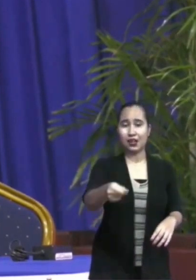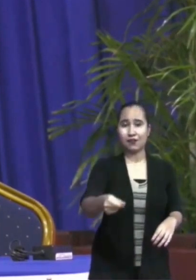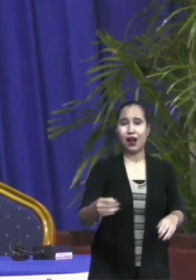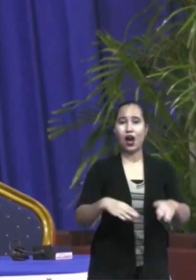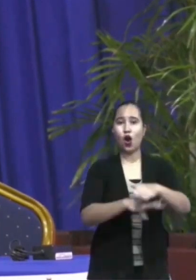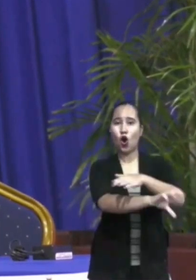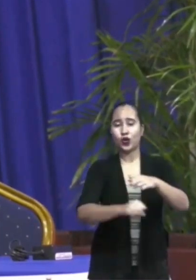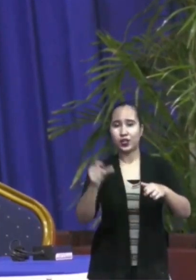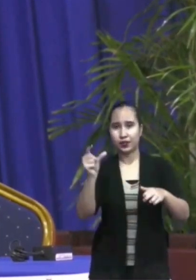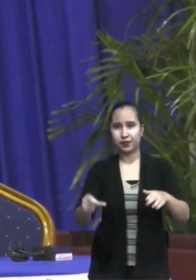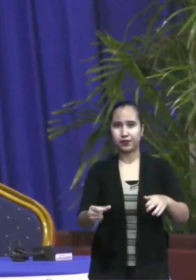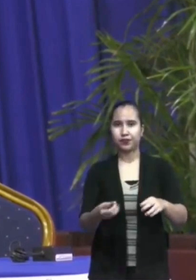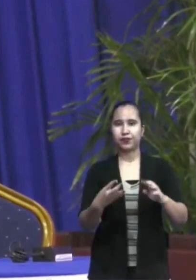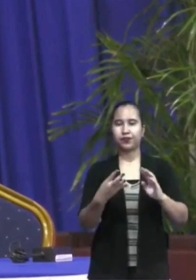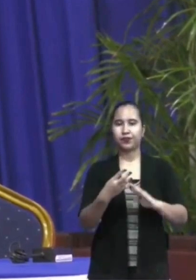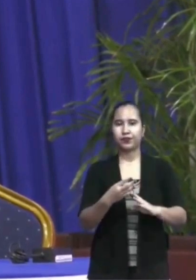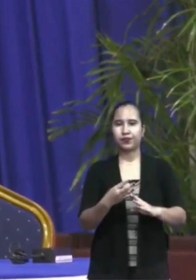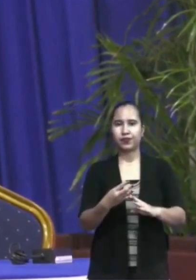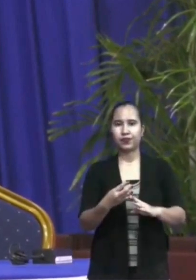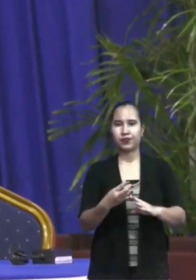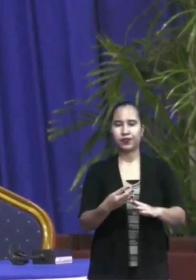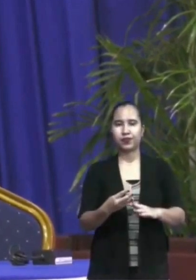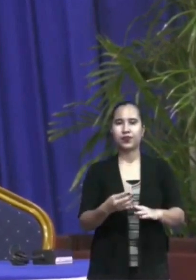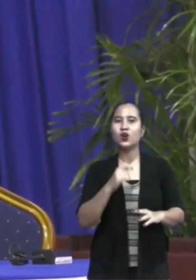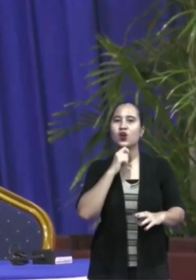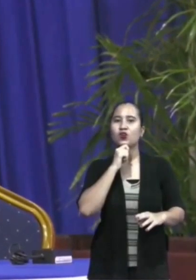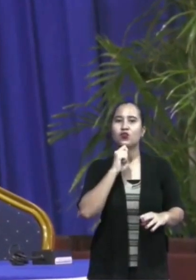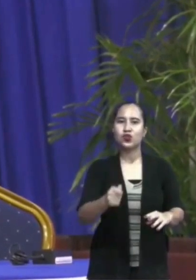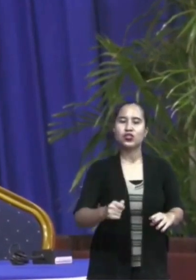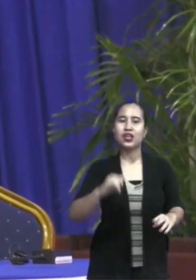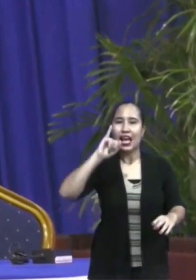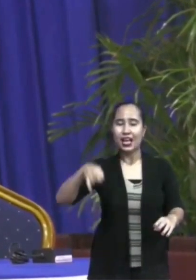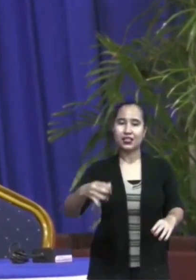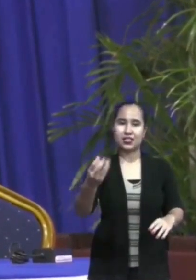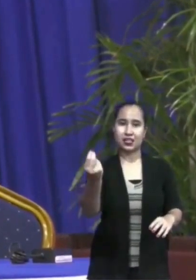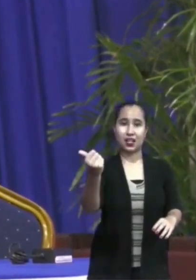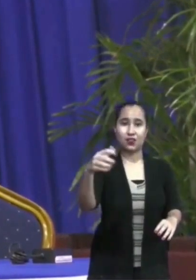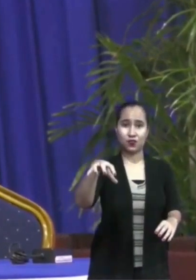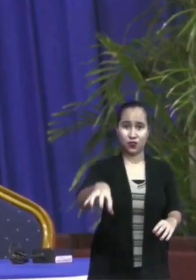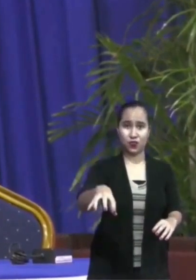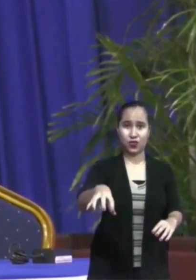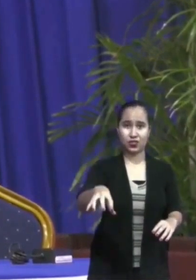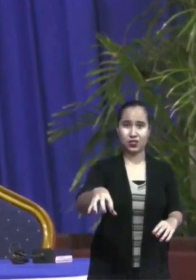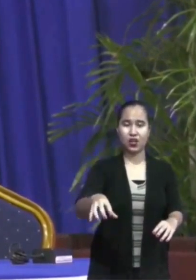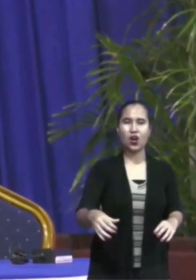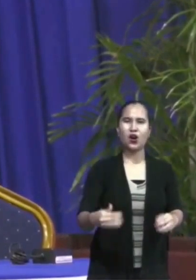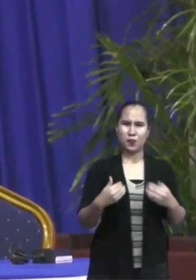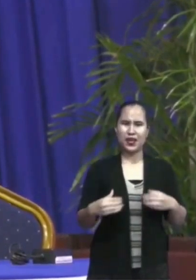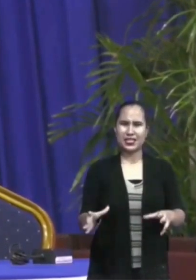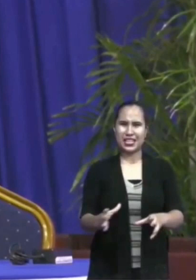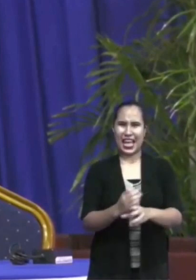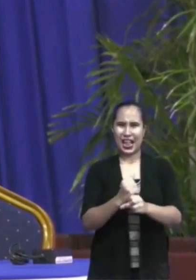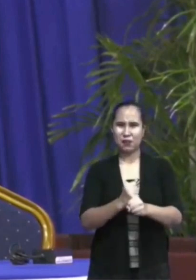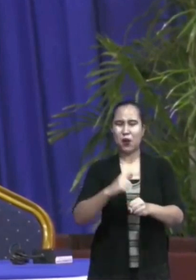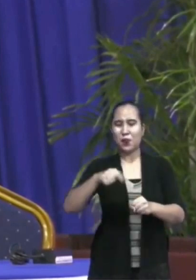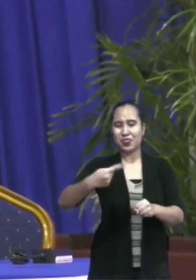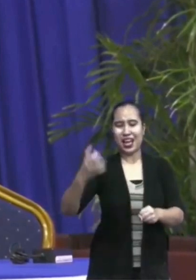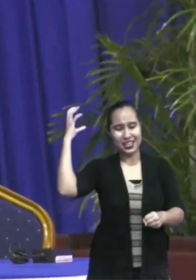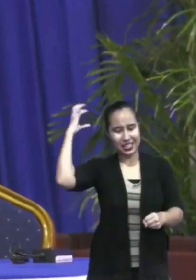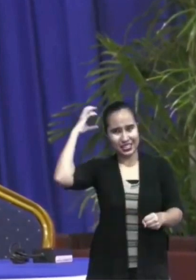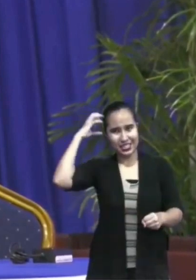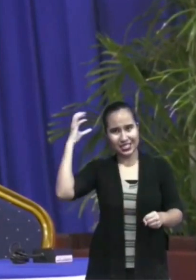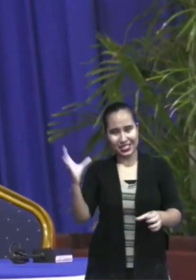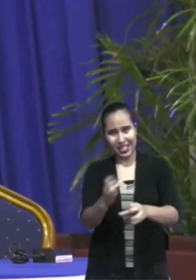Er is een voorstel om een herstelfonds in te stellen om de getroffen sectoren te herstarten na de crisis. En ik moet erbij zeggen dat